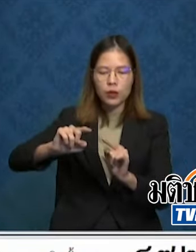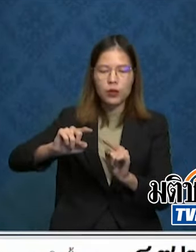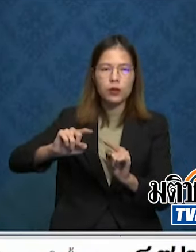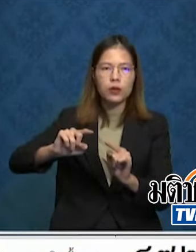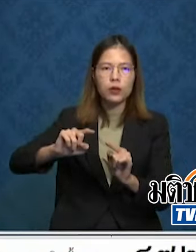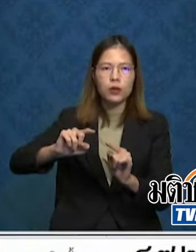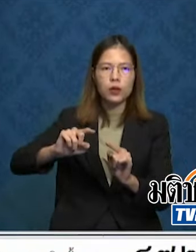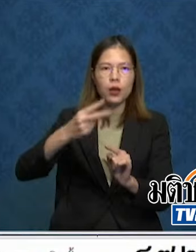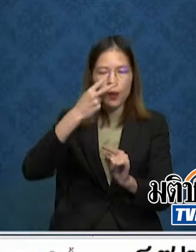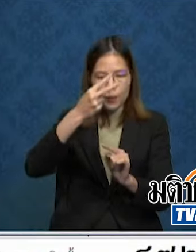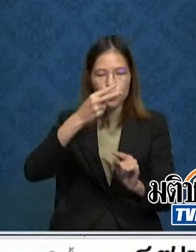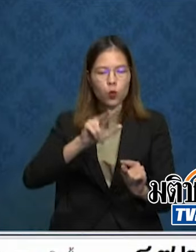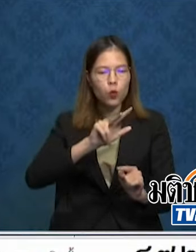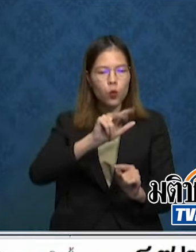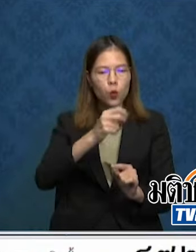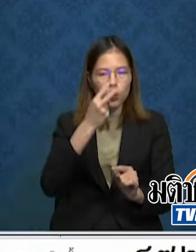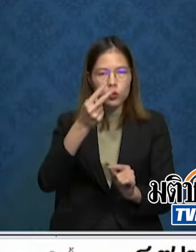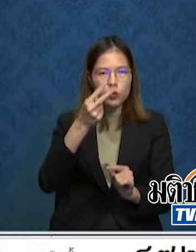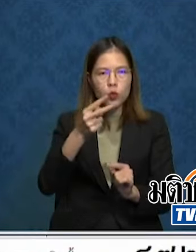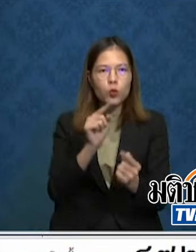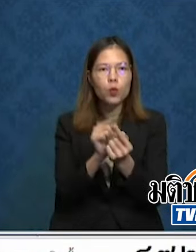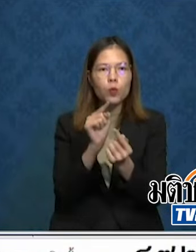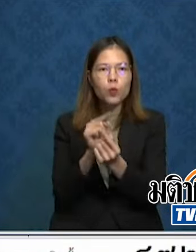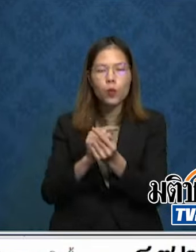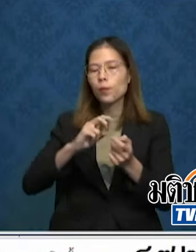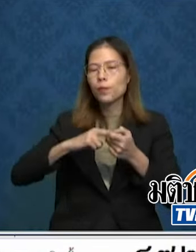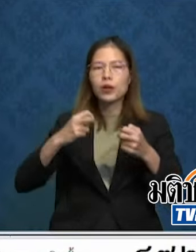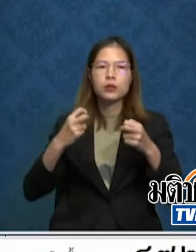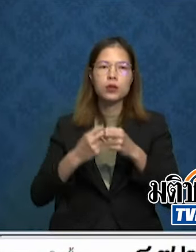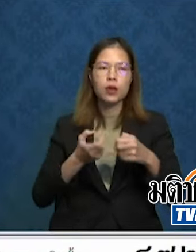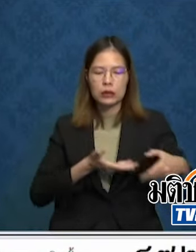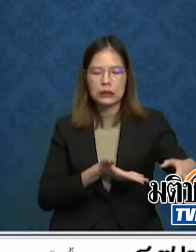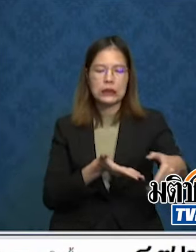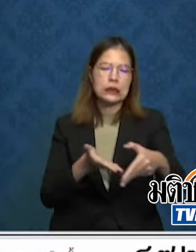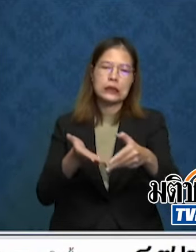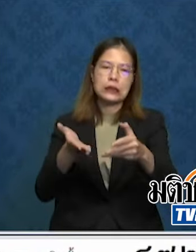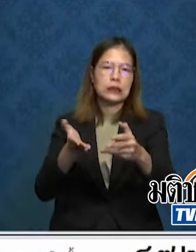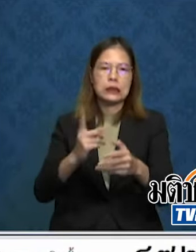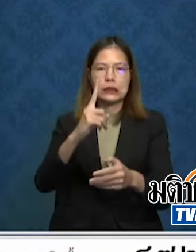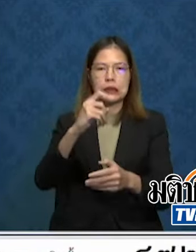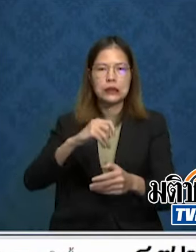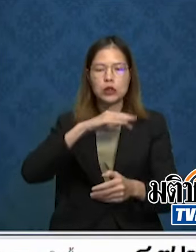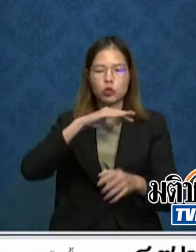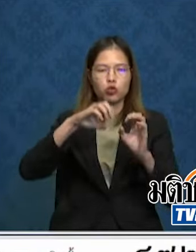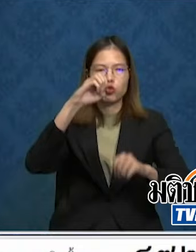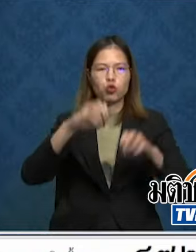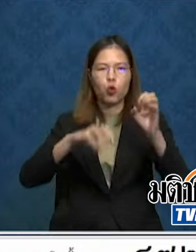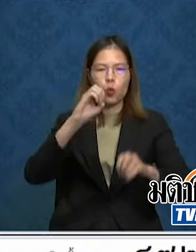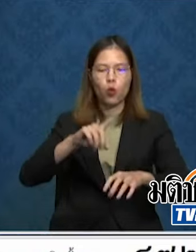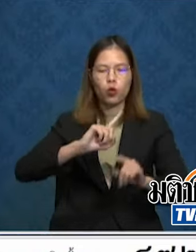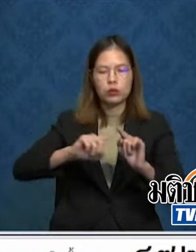เอ่ยไปมาประมาณ 2-3 ครั้งแล้วนะครับคือเป็นพื้นที่ที่น้ำไปไม่ได้ครับมีแต่สิ่งปฏิกูลเต็มไปหมดเลยก็ฝากท่านประธาน